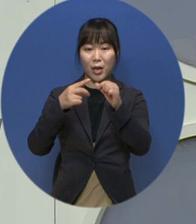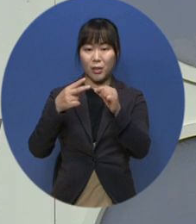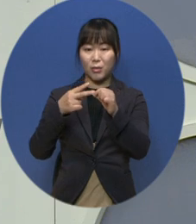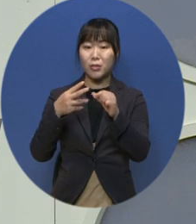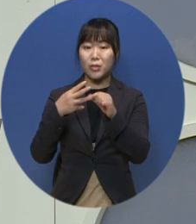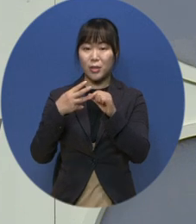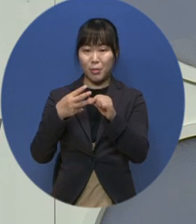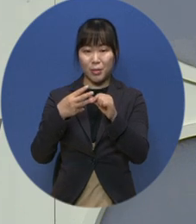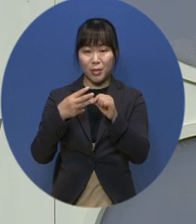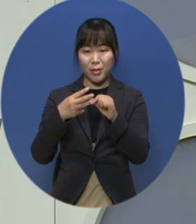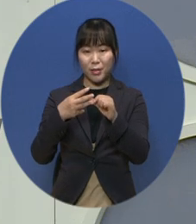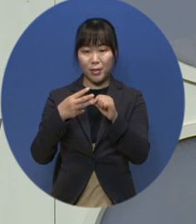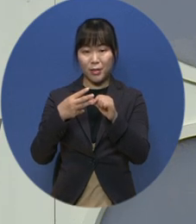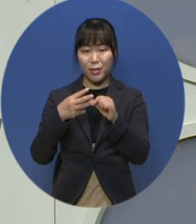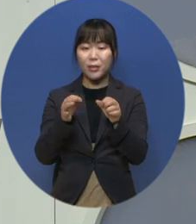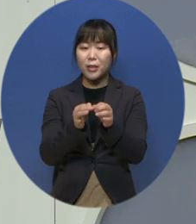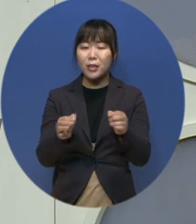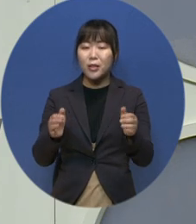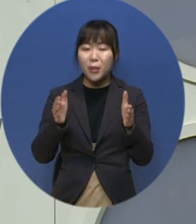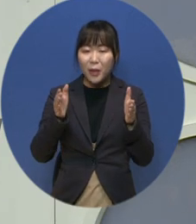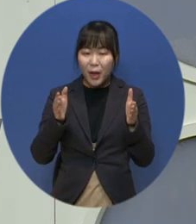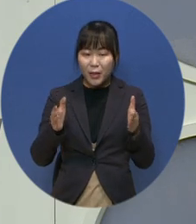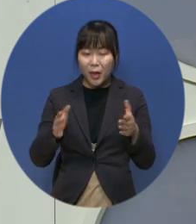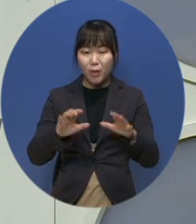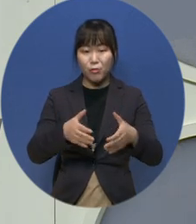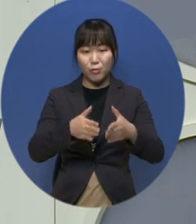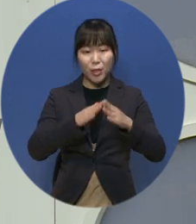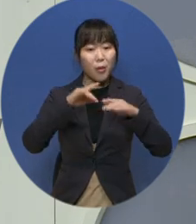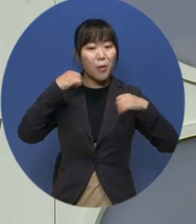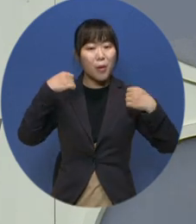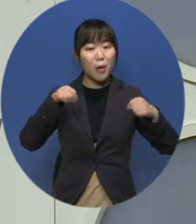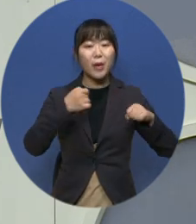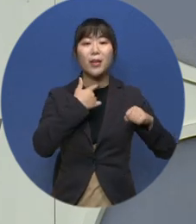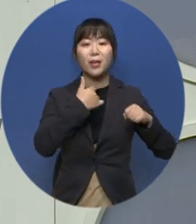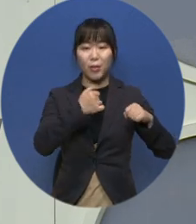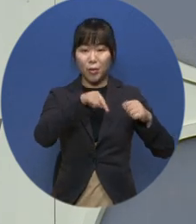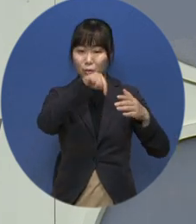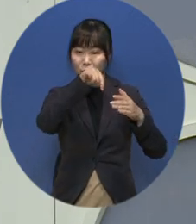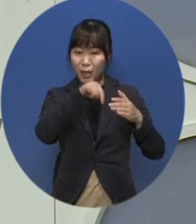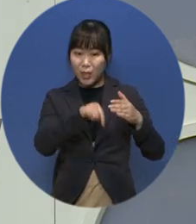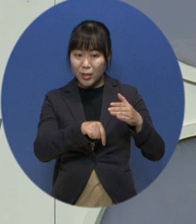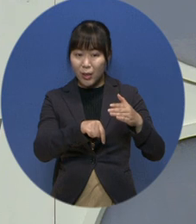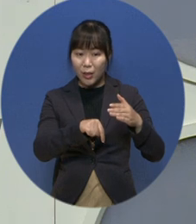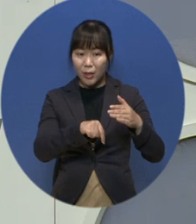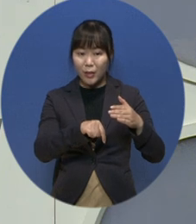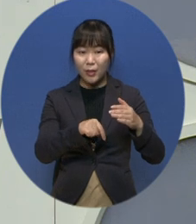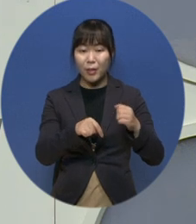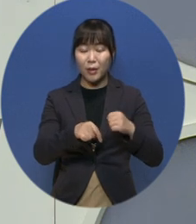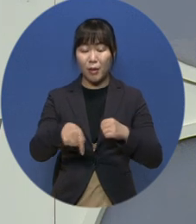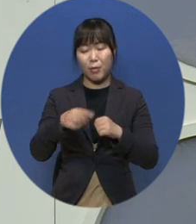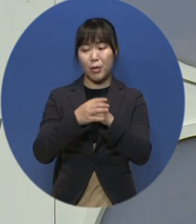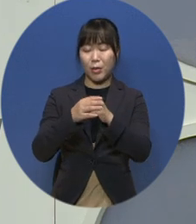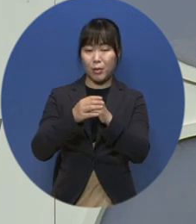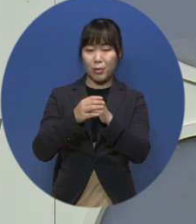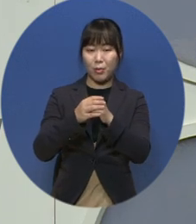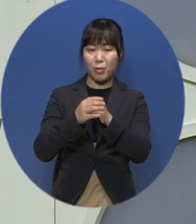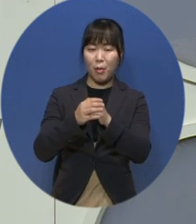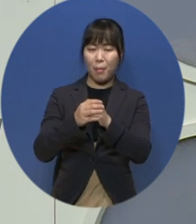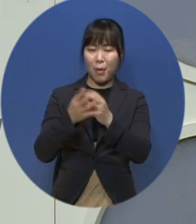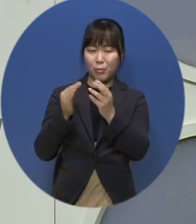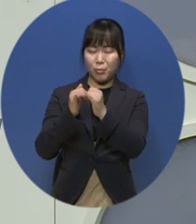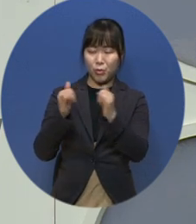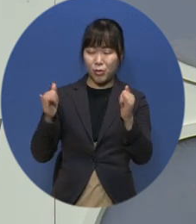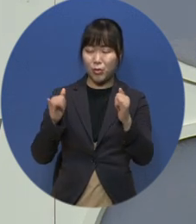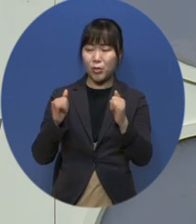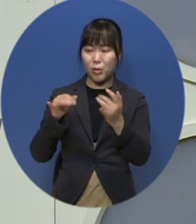되는데요. 그동안 국립극단에서 공연했던 작품 가운데 네티즌들이 선정한 최고의